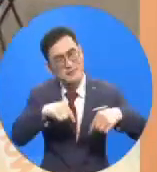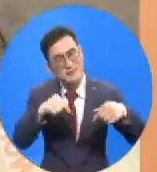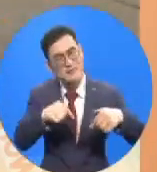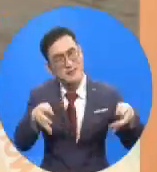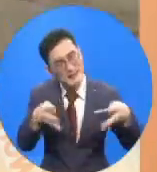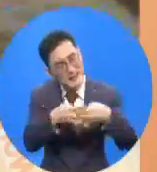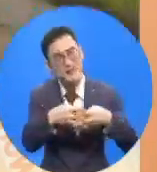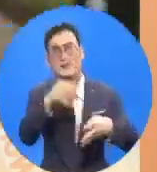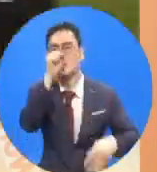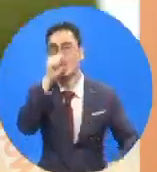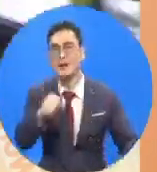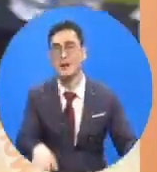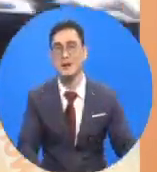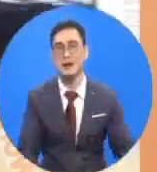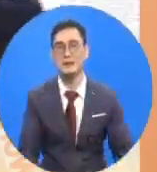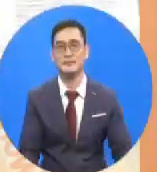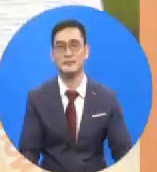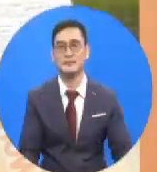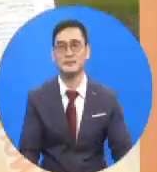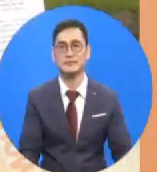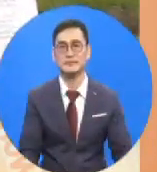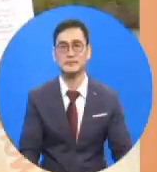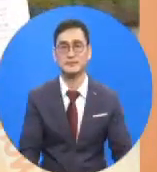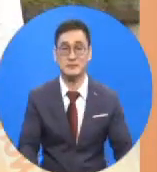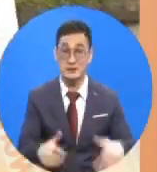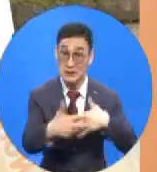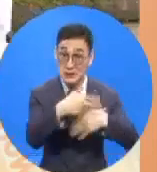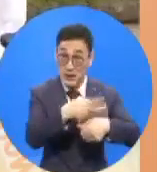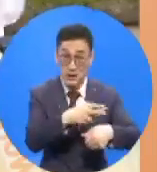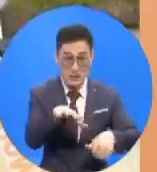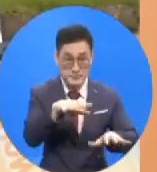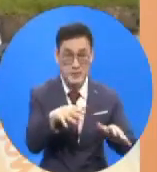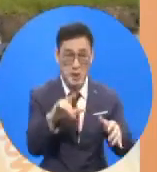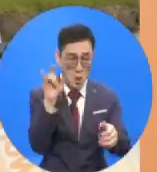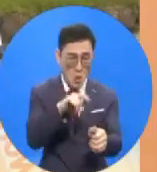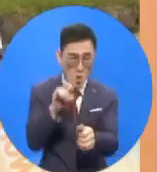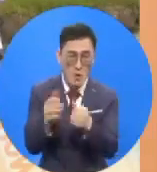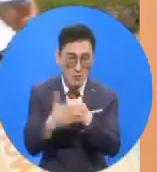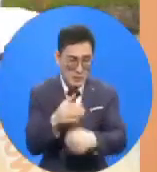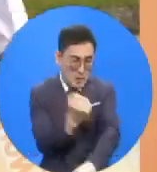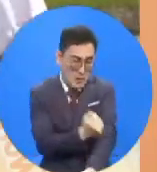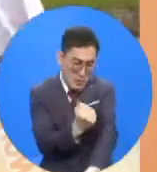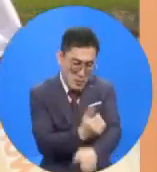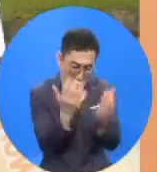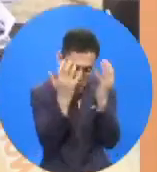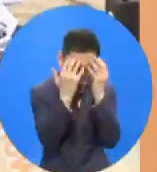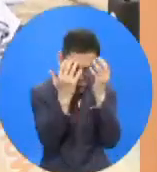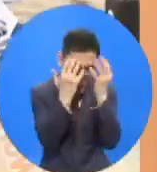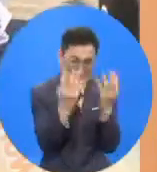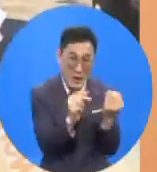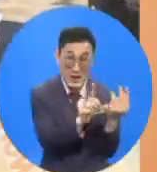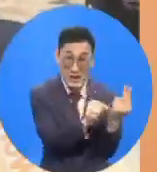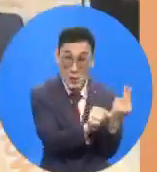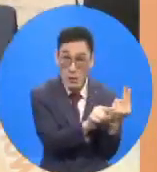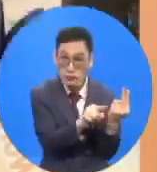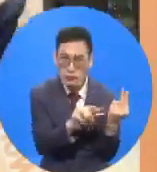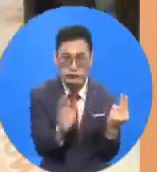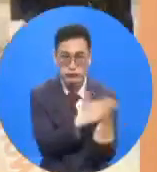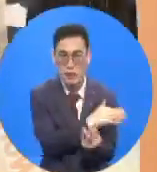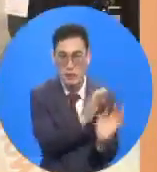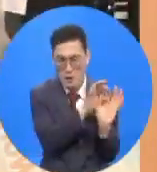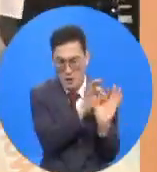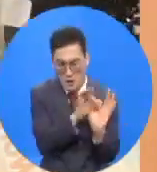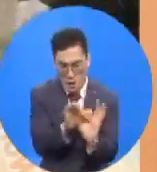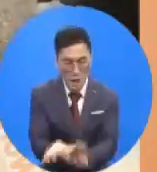필요하다는 생각이 들거든요 사실 올 4 분들 그거 얼마나 고생을 많이 했습니까 재미 코로나 사태 이후에 정말 지난 2월부터 지금까지 좀